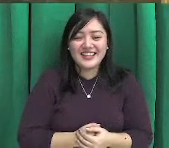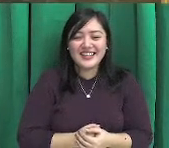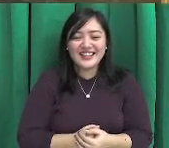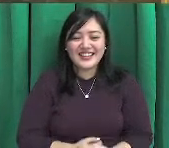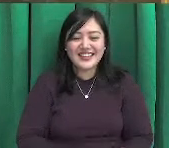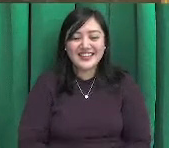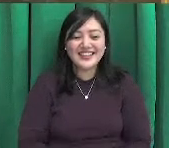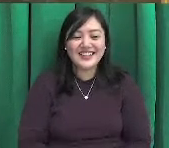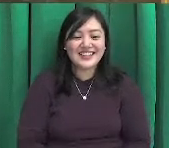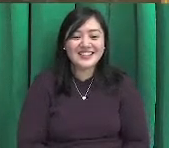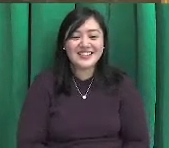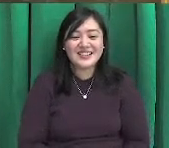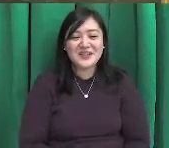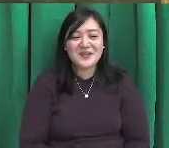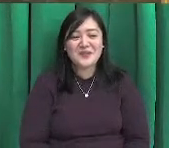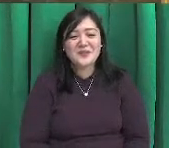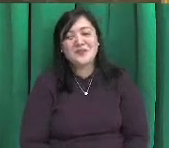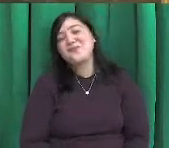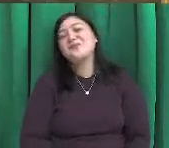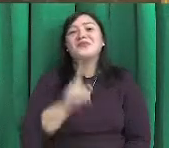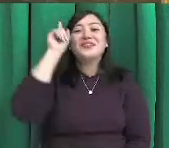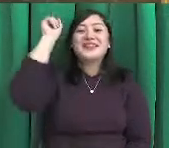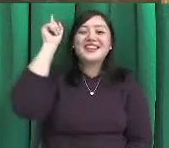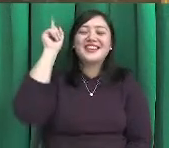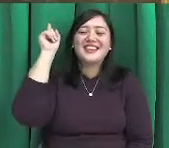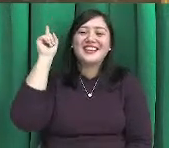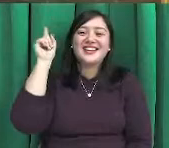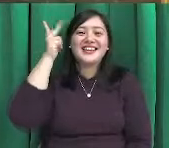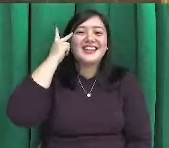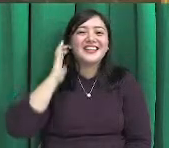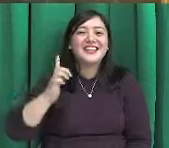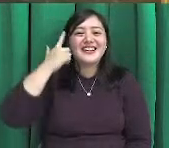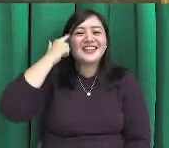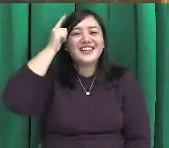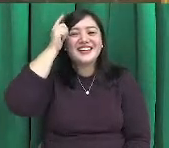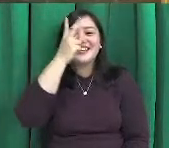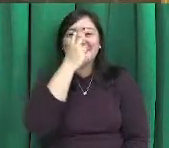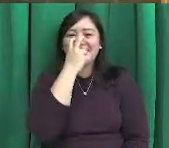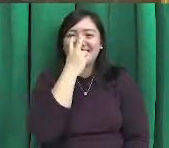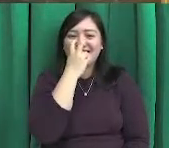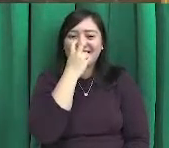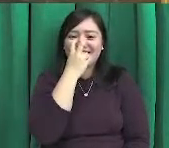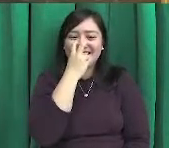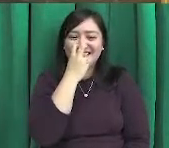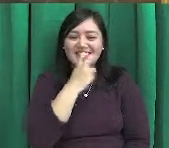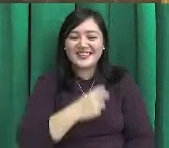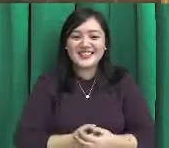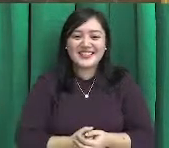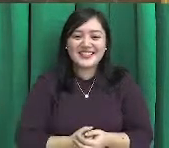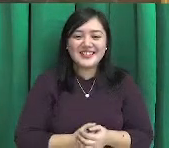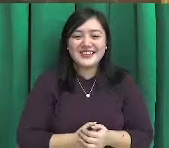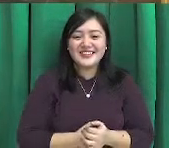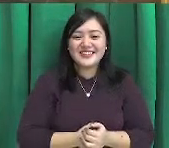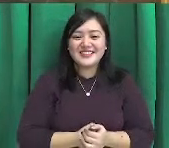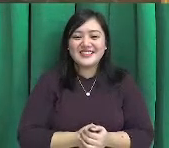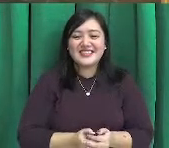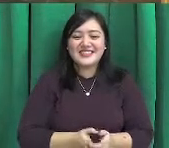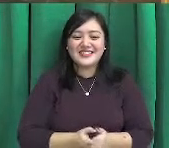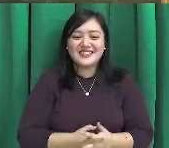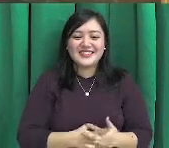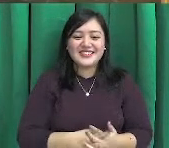natutuwa. Si Rose Magalang lang ang natutuwa. At saka si Janil natutuwa. Sitang